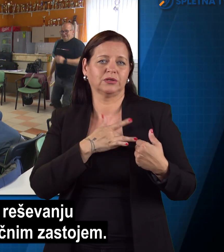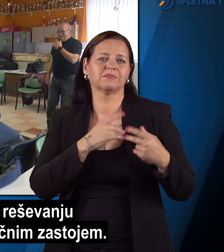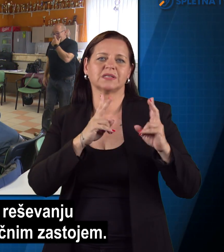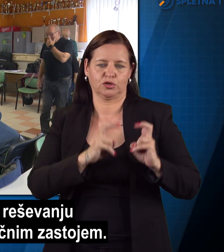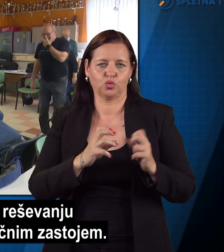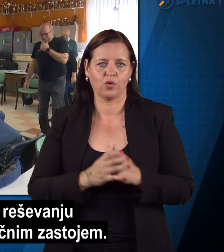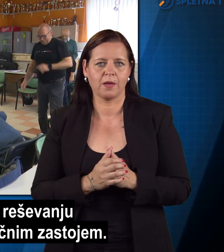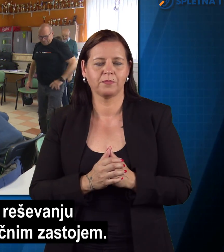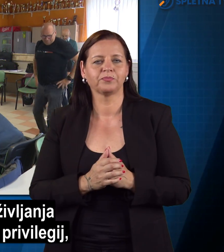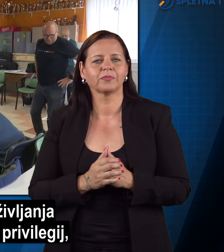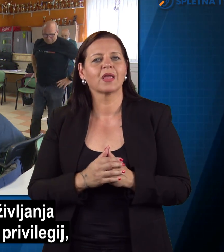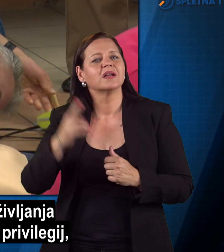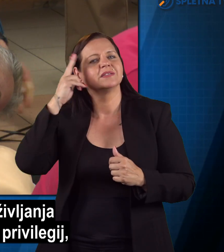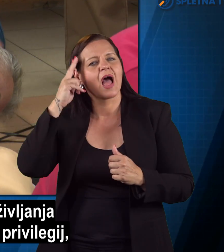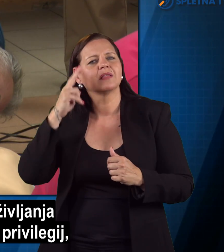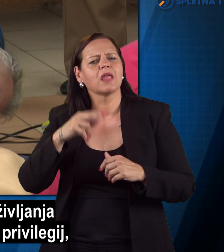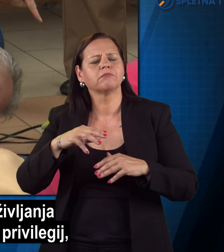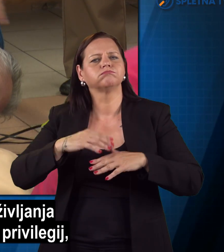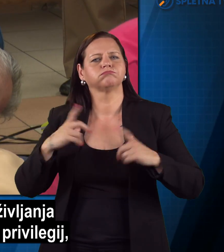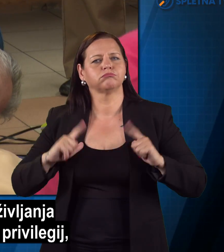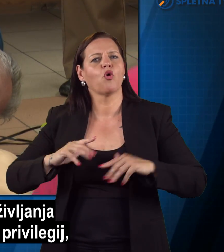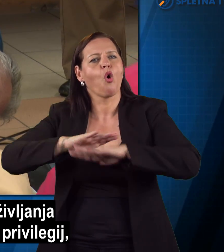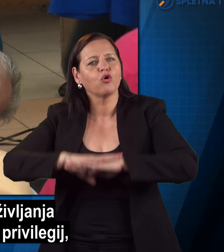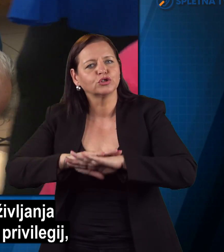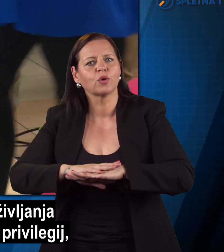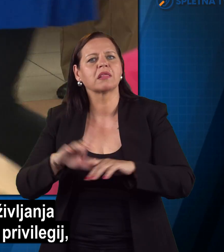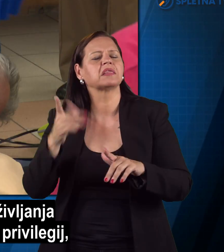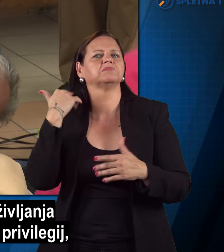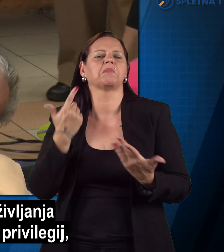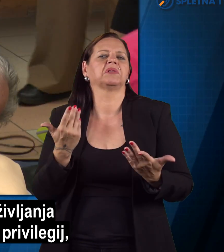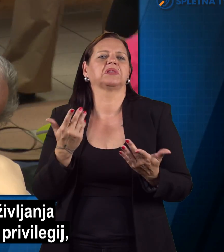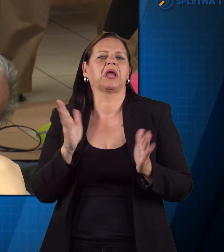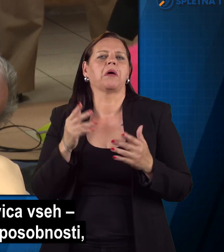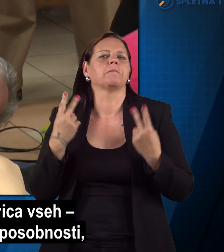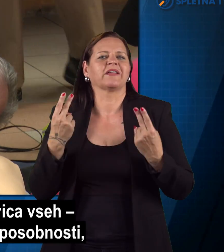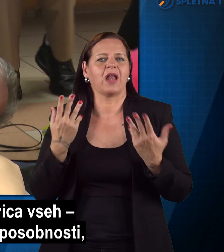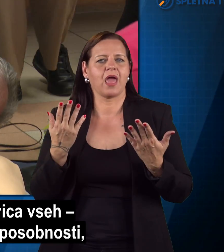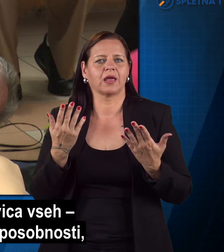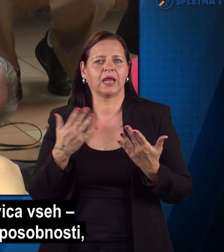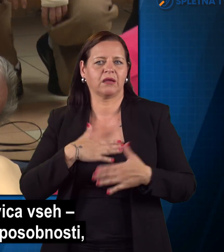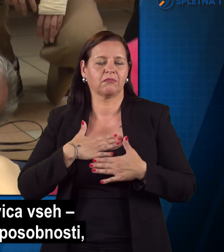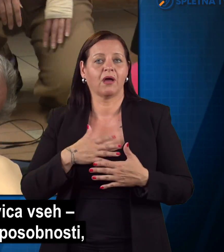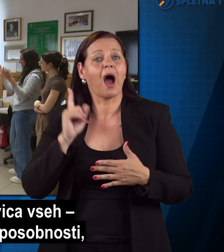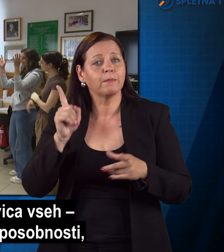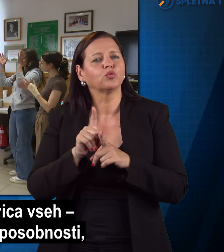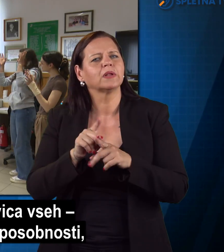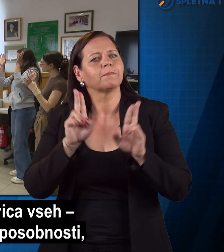srčnim zastojem. Znanje oživljanja ne sme biti privilegij, temveč pravica vseh,